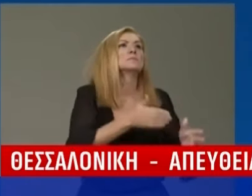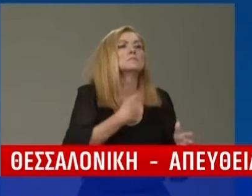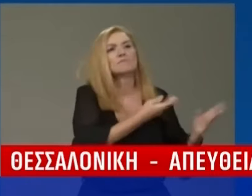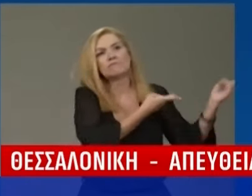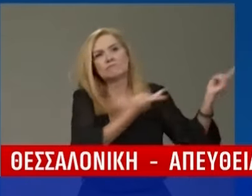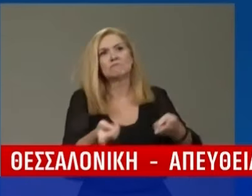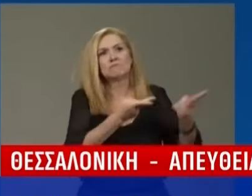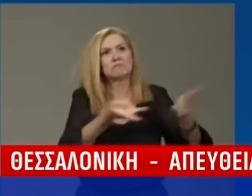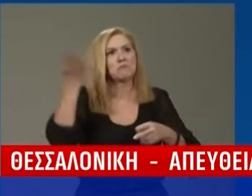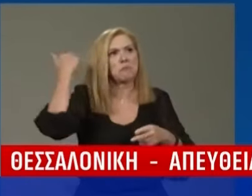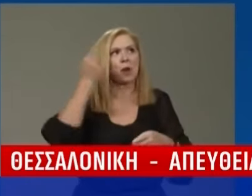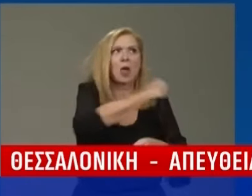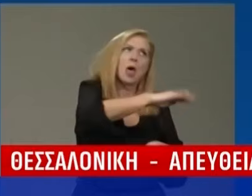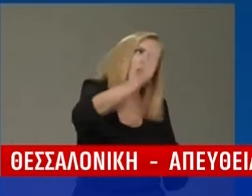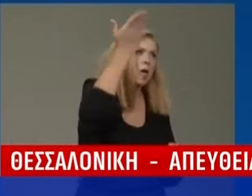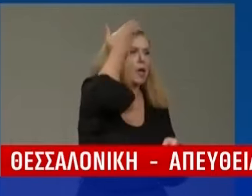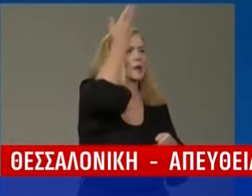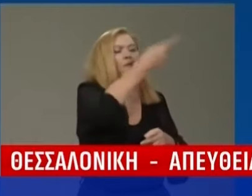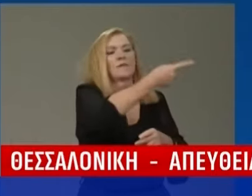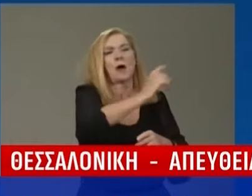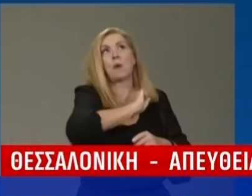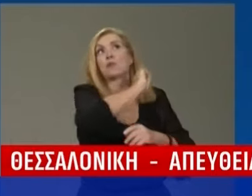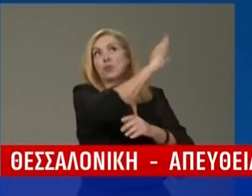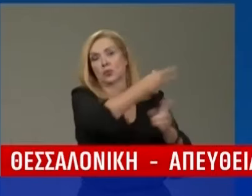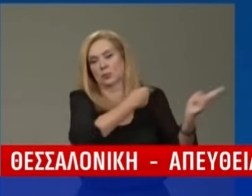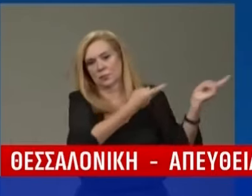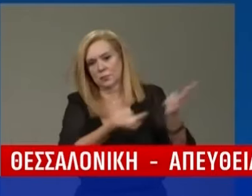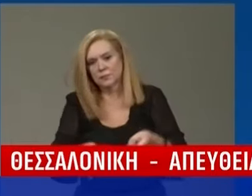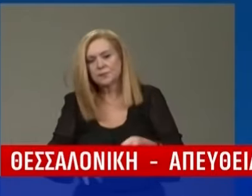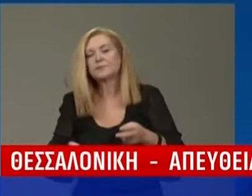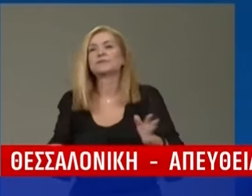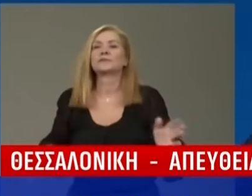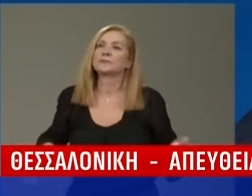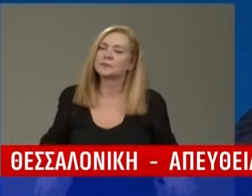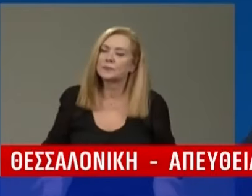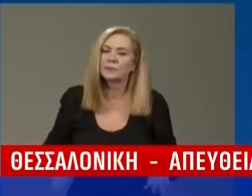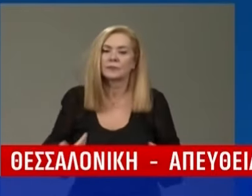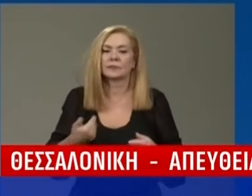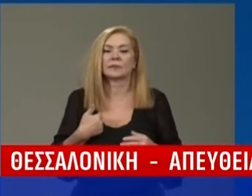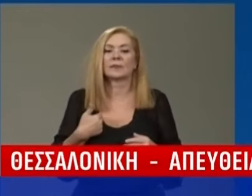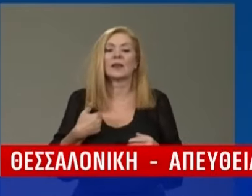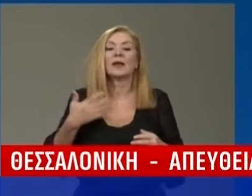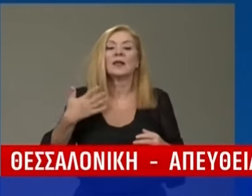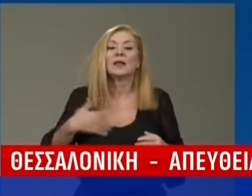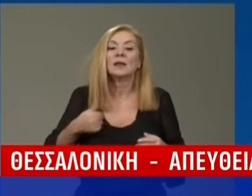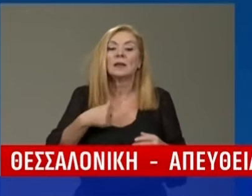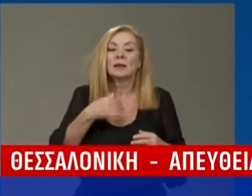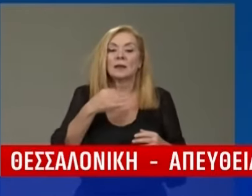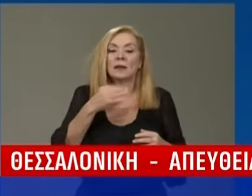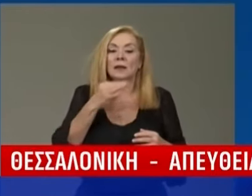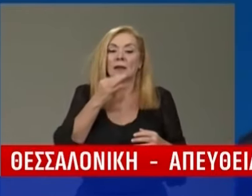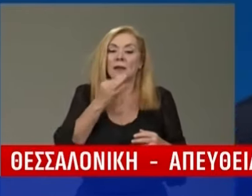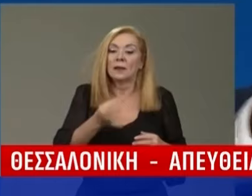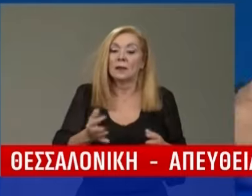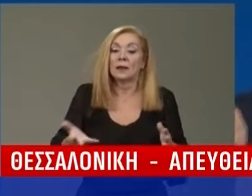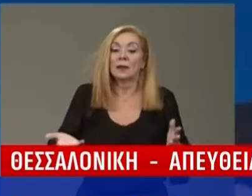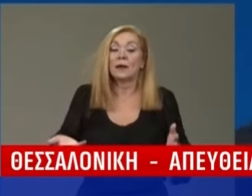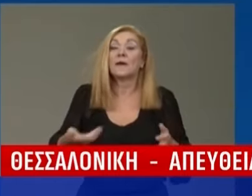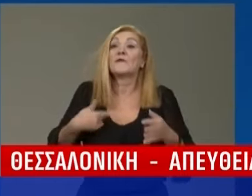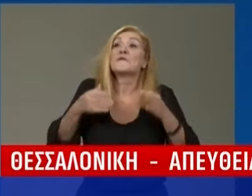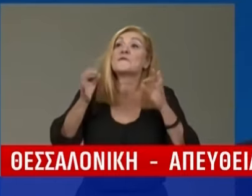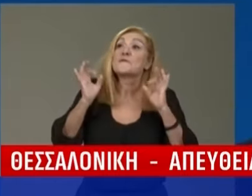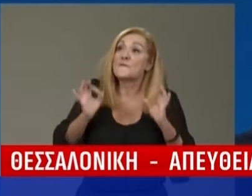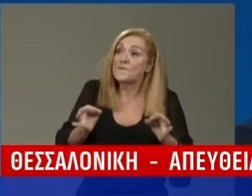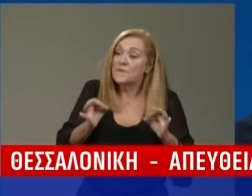εισάγει από το παρελθόν, από το εξωτερικό. Άρα, θέλω να επισημάνω ότι αφενός προφανώς εξακολουθούμε